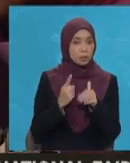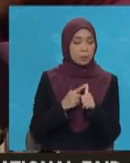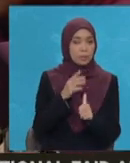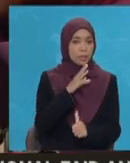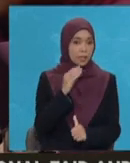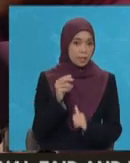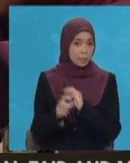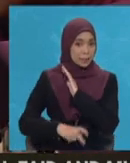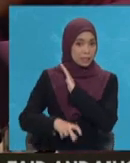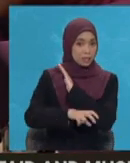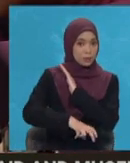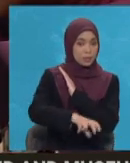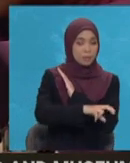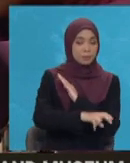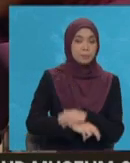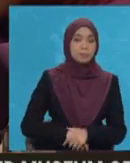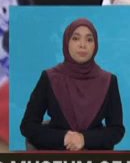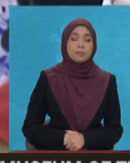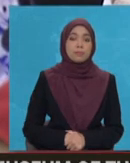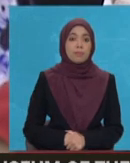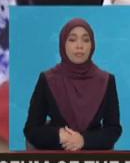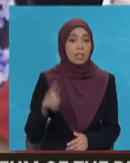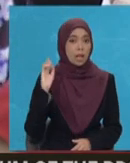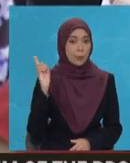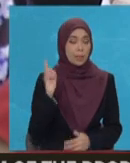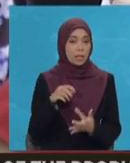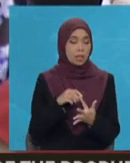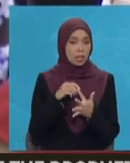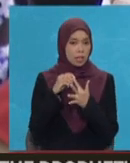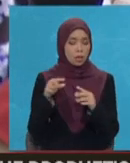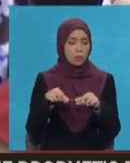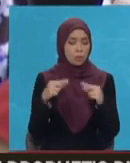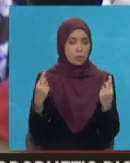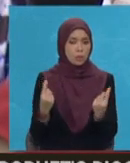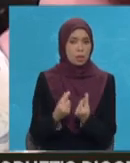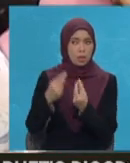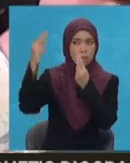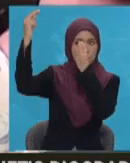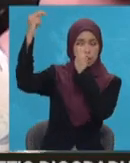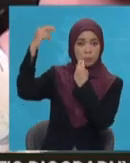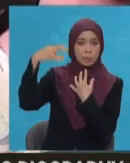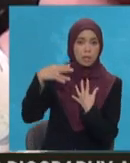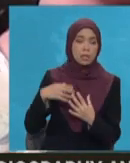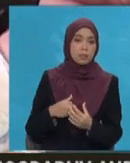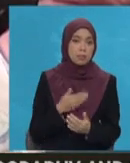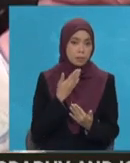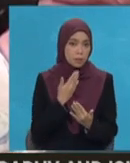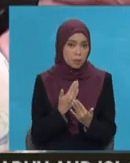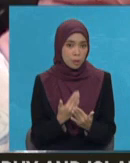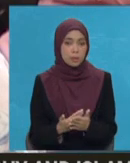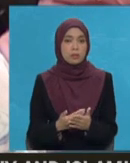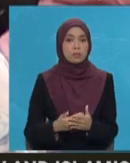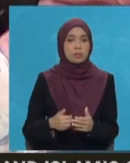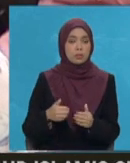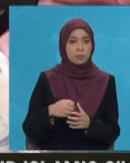majelis disrikan dengan curama khas bertajuk Alquran nikmat teragung yang disampaikan oleh Awang Abdurrahman Bin Haji